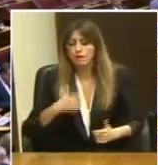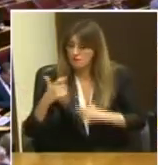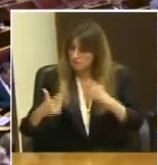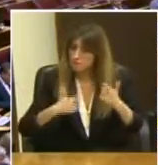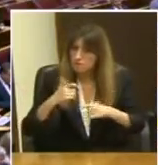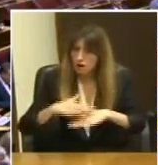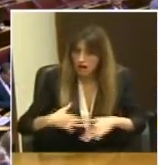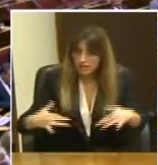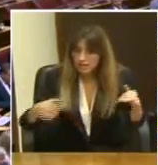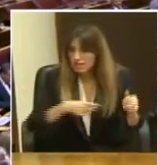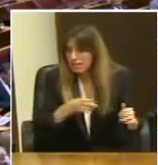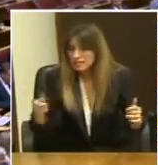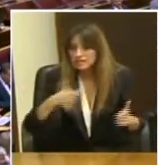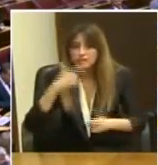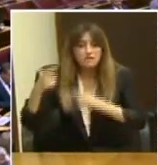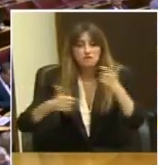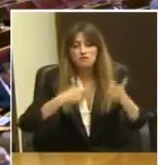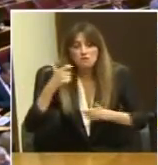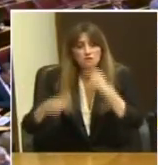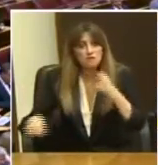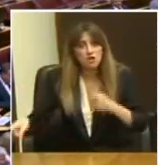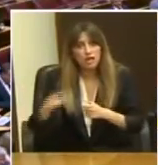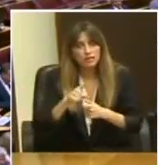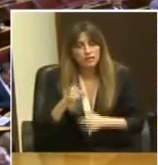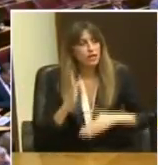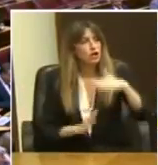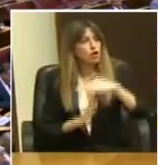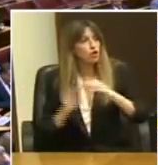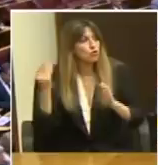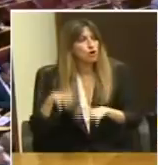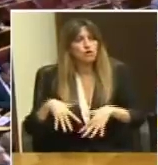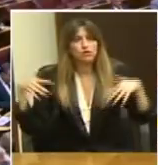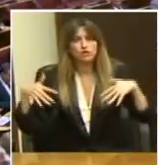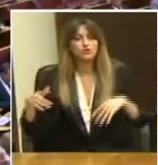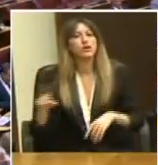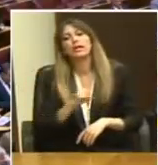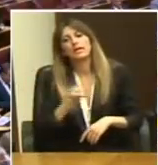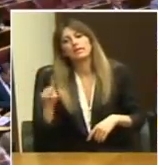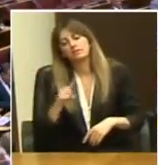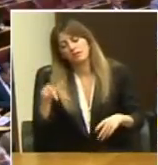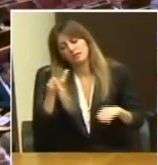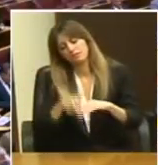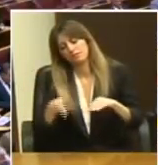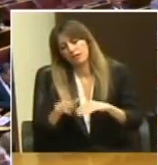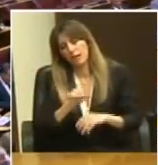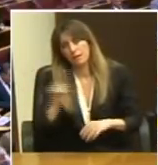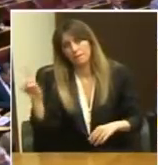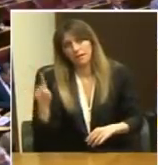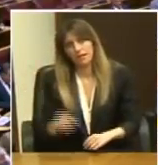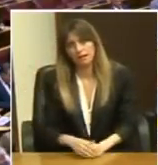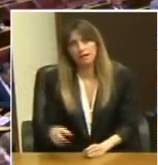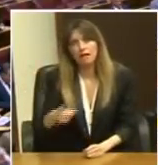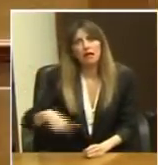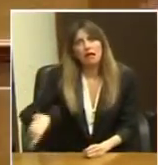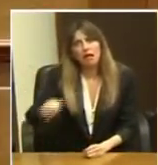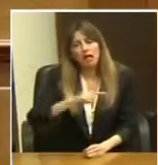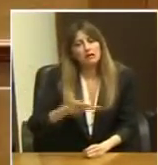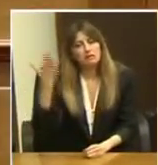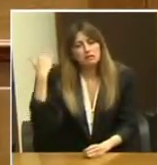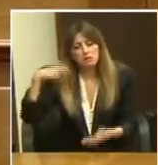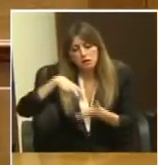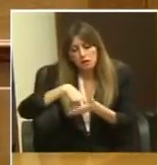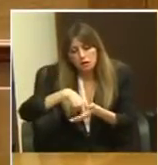Καμένο, είστε οι ίδιοι που φωνάζετε διάλογο. Το αλήτη προδότη Σαμαρά και συνεχεία φυλάγατε κατουρημένες ποδιές για να σας βάλει στο Υπουργικό